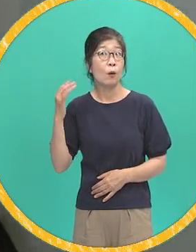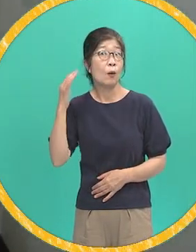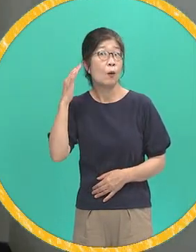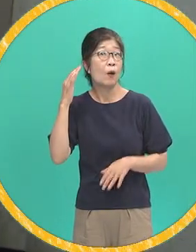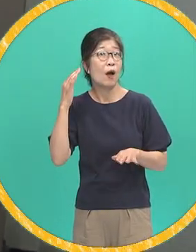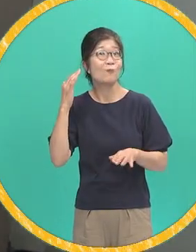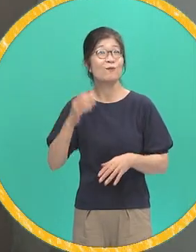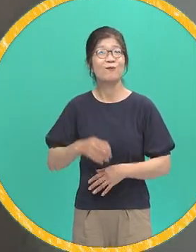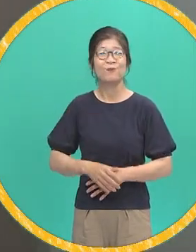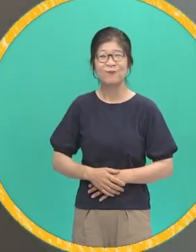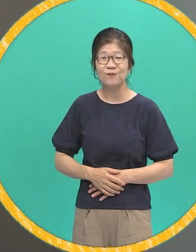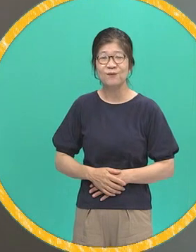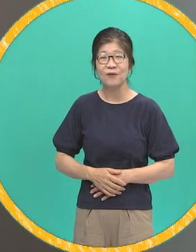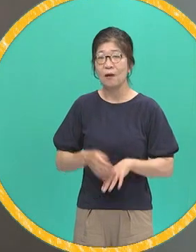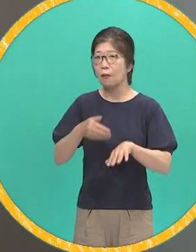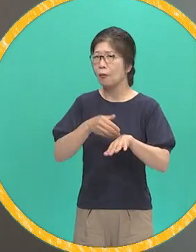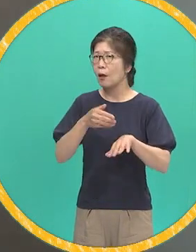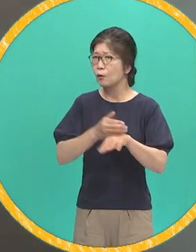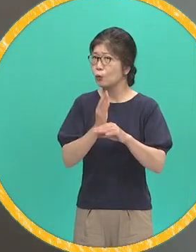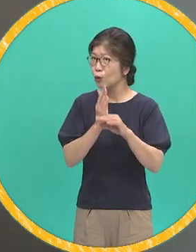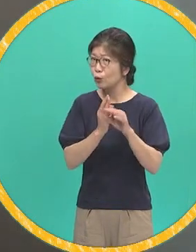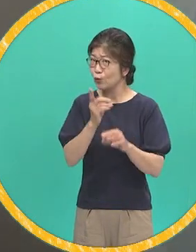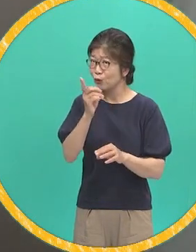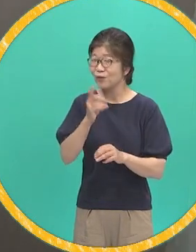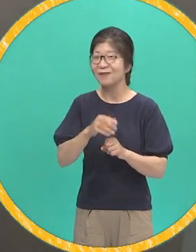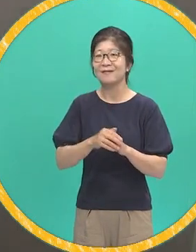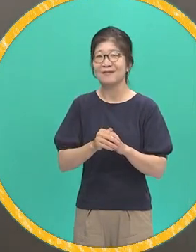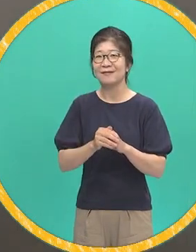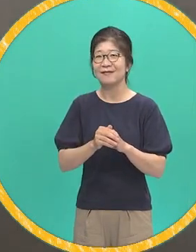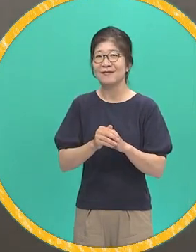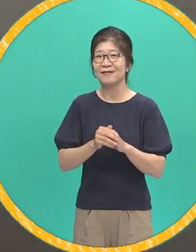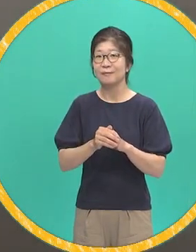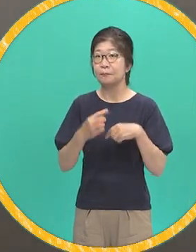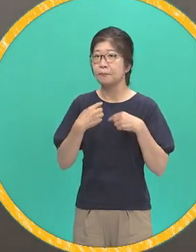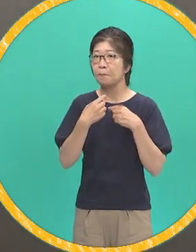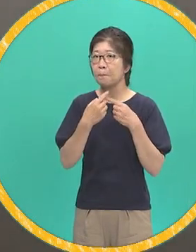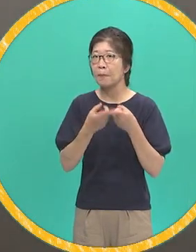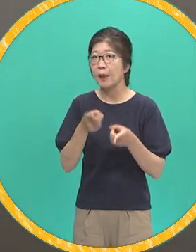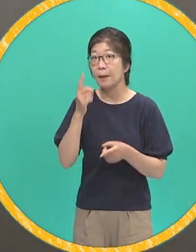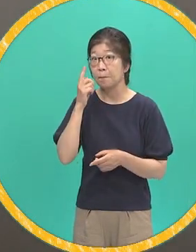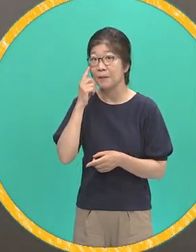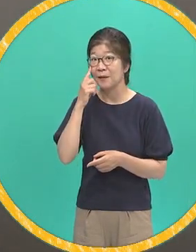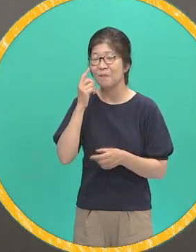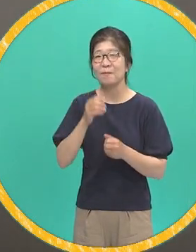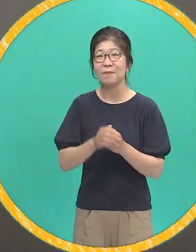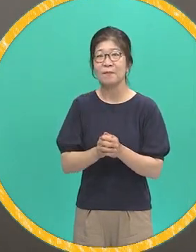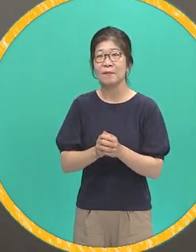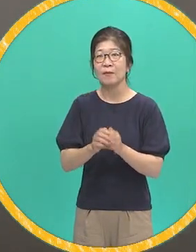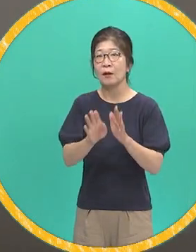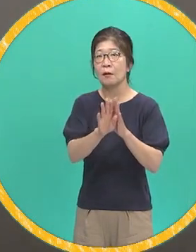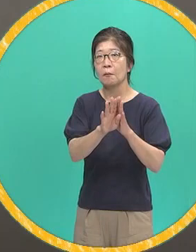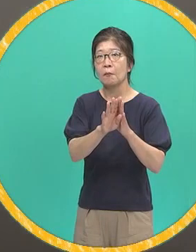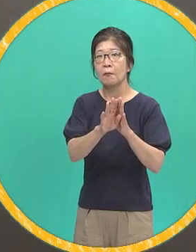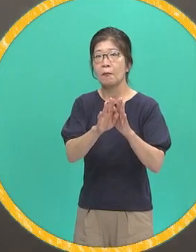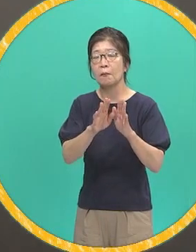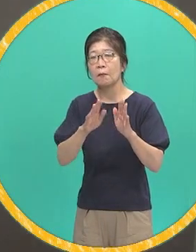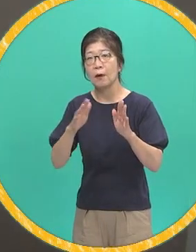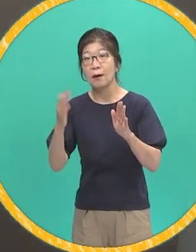聞こえてちょっと入りますよいいのかなお邪魔して